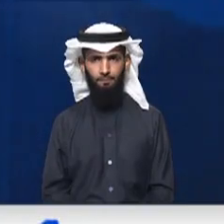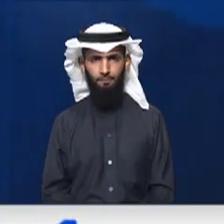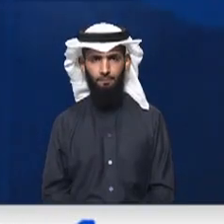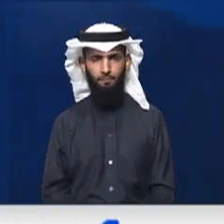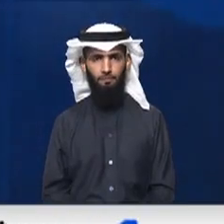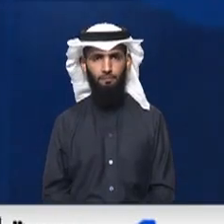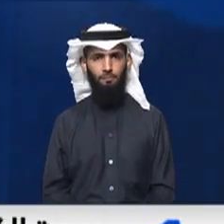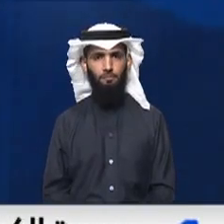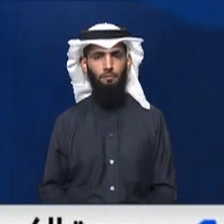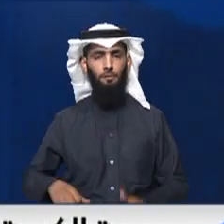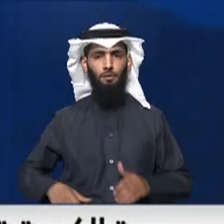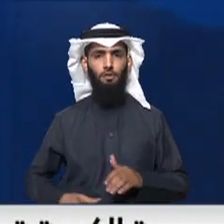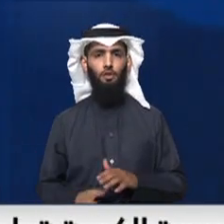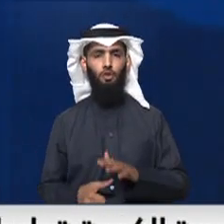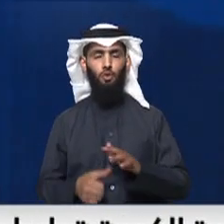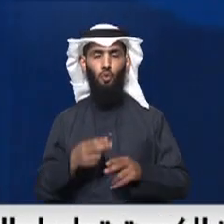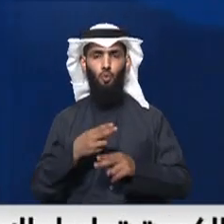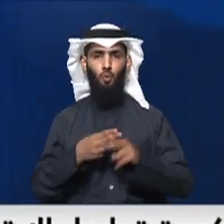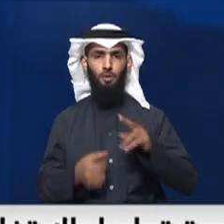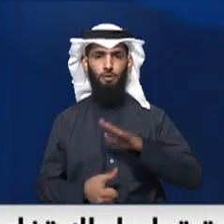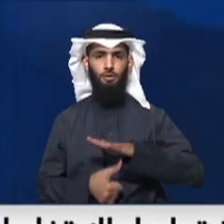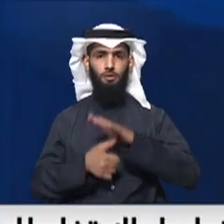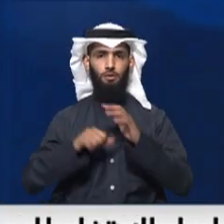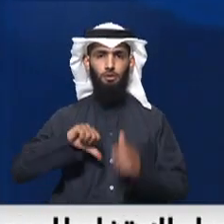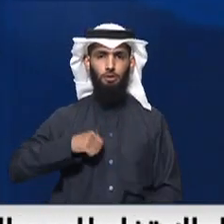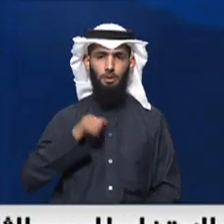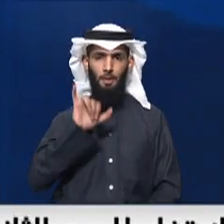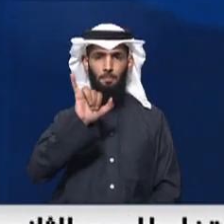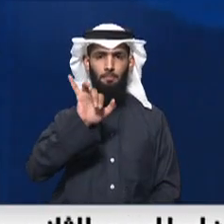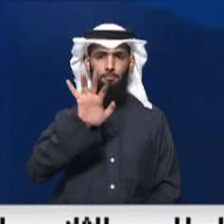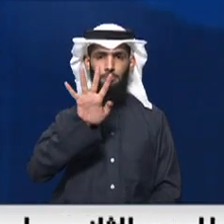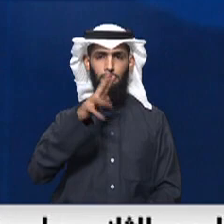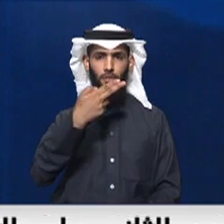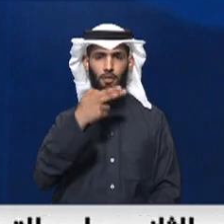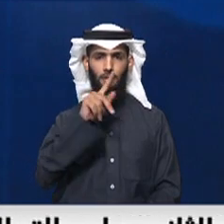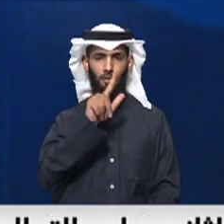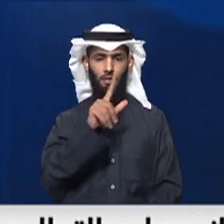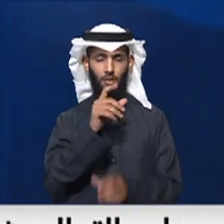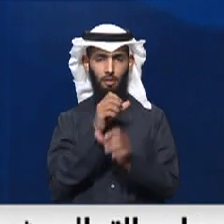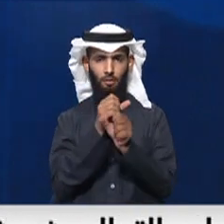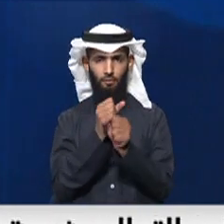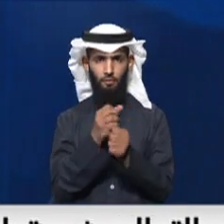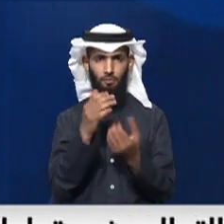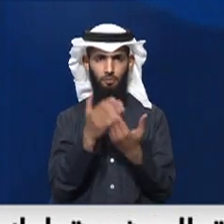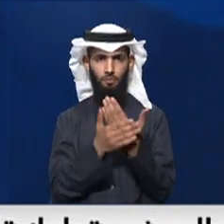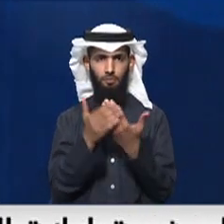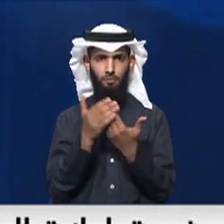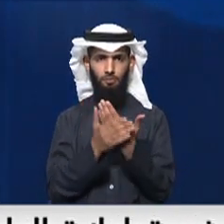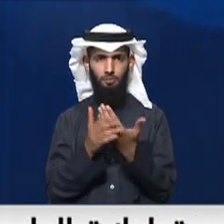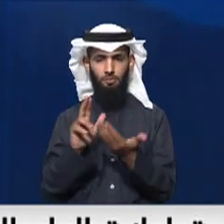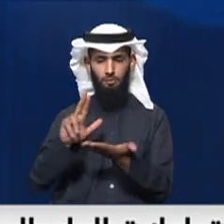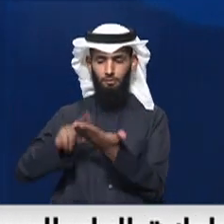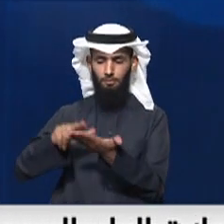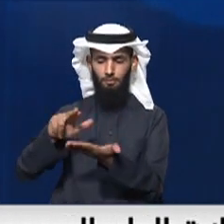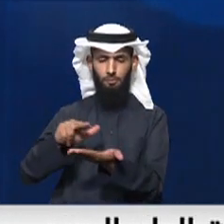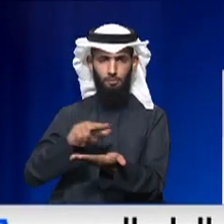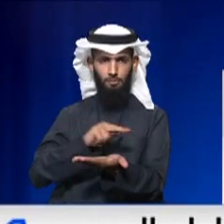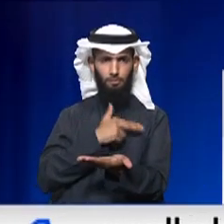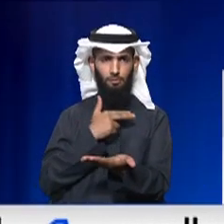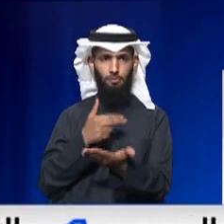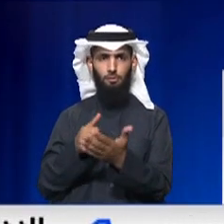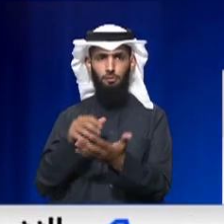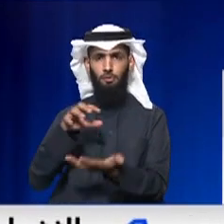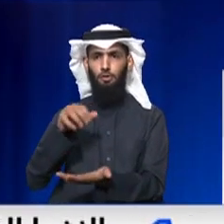تلقى حضرة صاحب السمو أمير البلاد الشيخ مشعل الأحمد الجابر الصباح حفظه الله ورعاه رسالة تهنئة من معالي